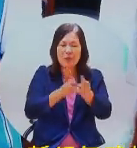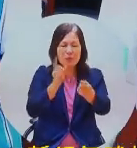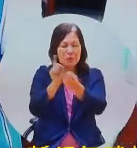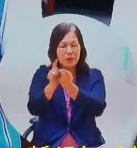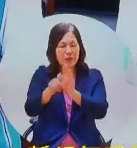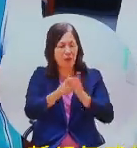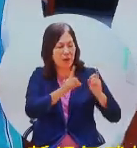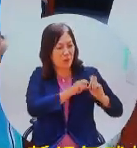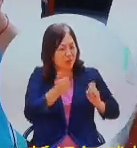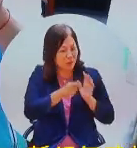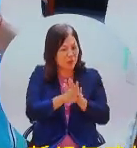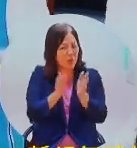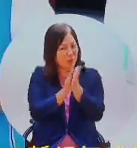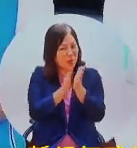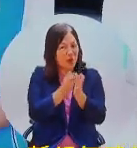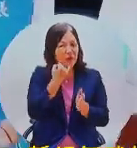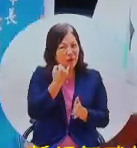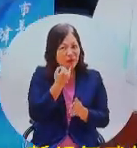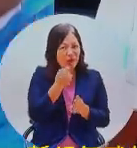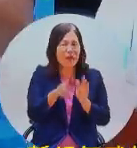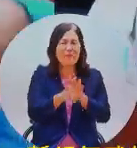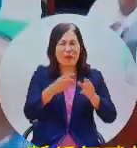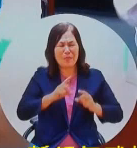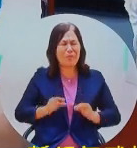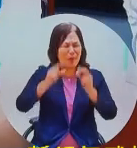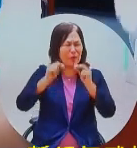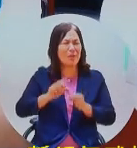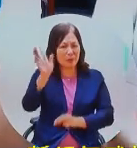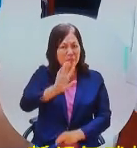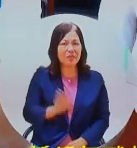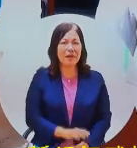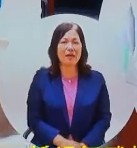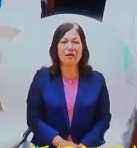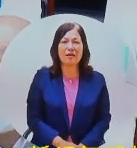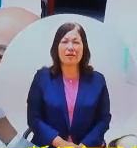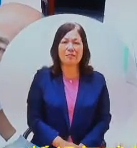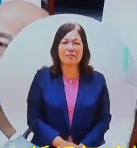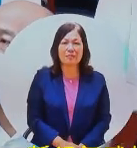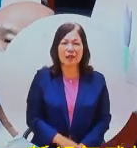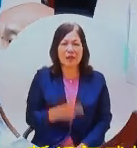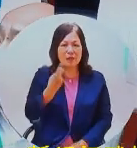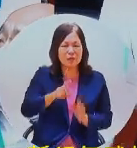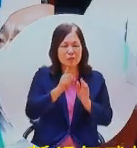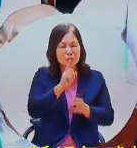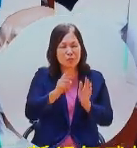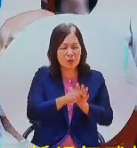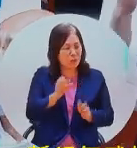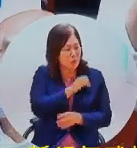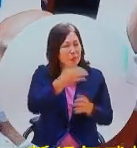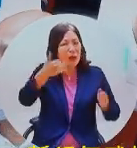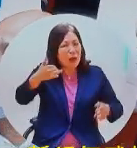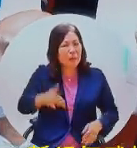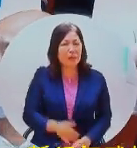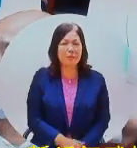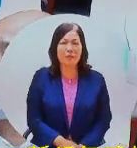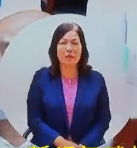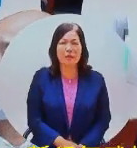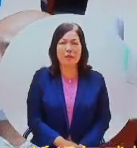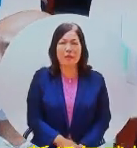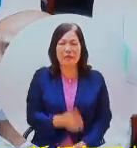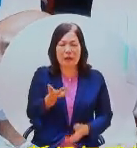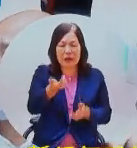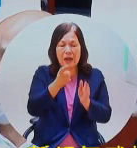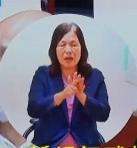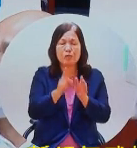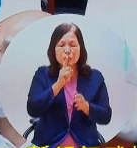没关系。 市长，不要再回答啥了。哎，还主张还没有结束，刚刚的诉求很感谢市长